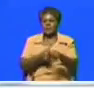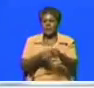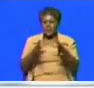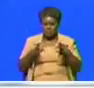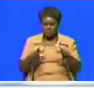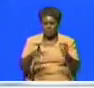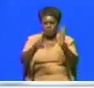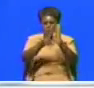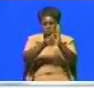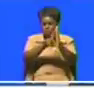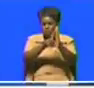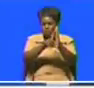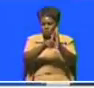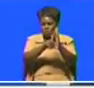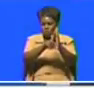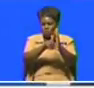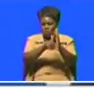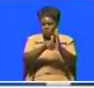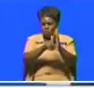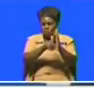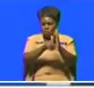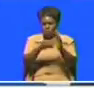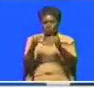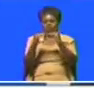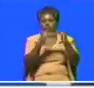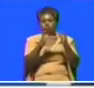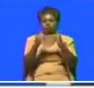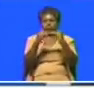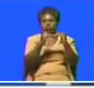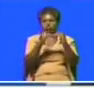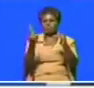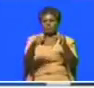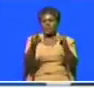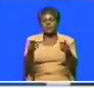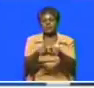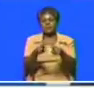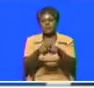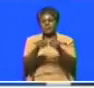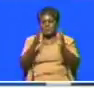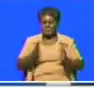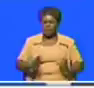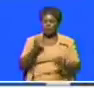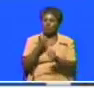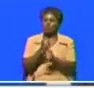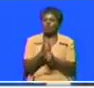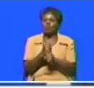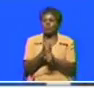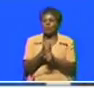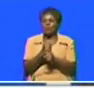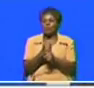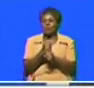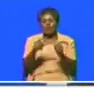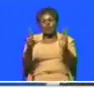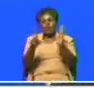za sheria zichukuliwe ni vizuri, manake italeta usawa wa kosa lile na mwenye ambaye amelifanya, labda mkono wa